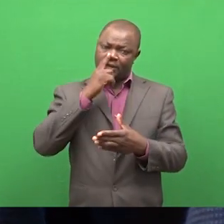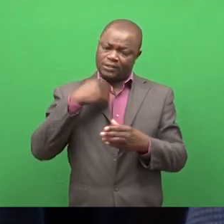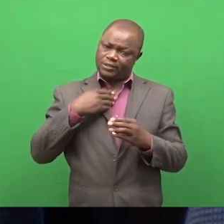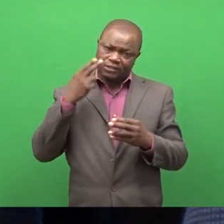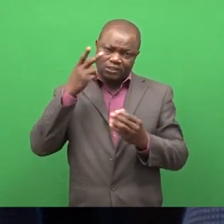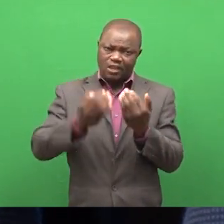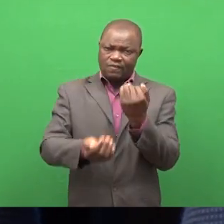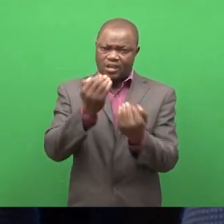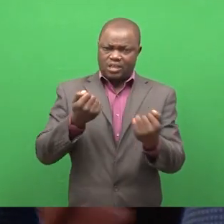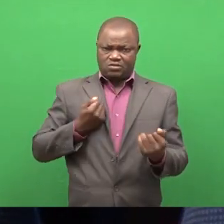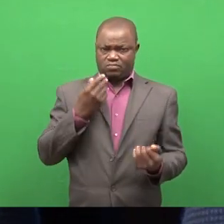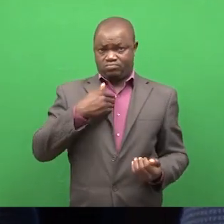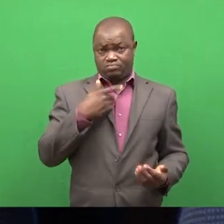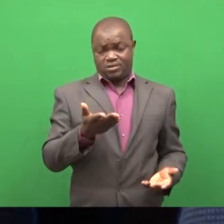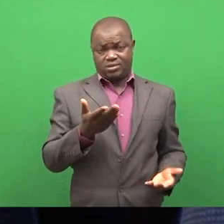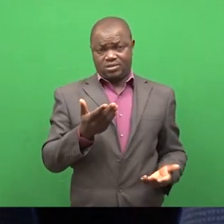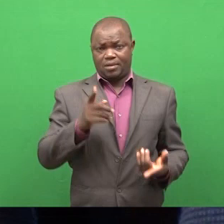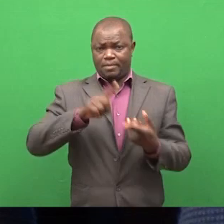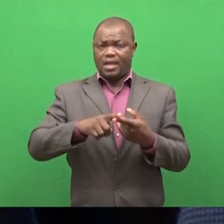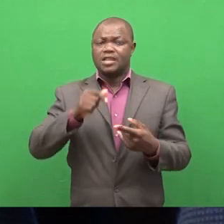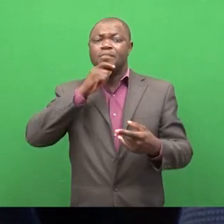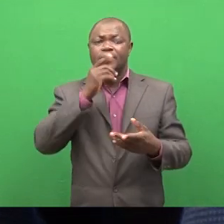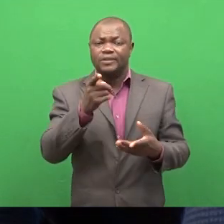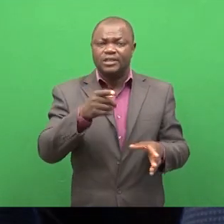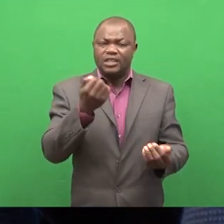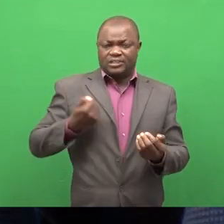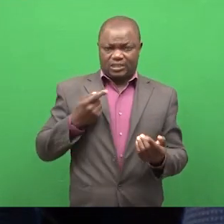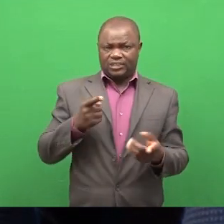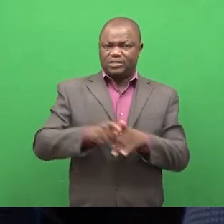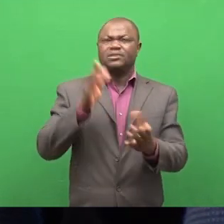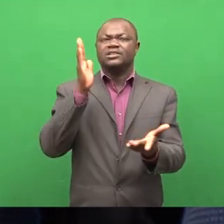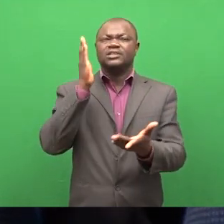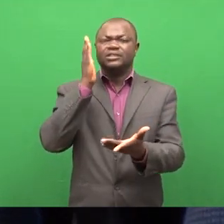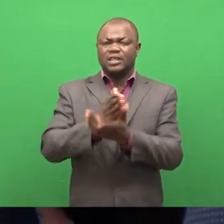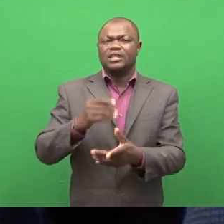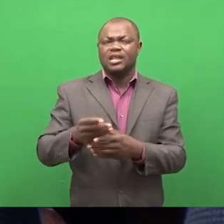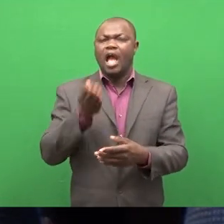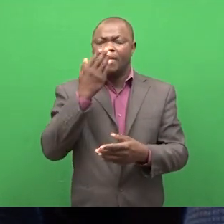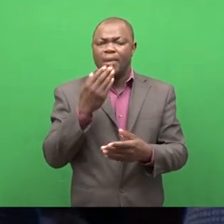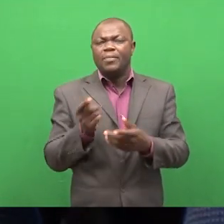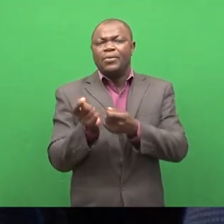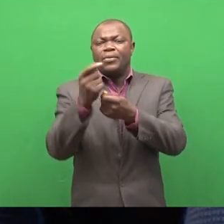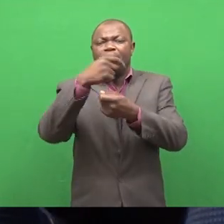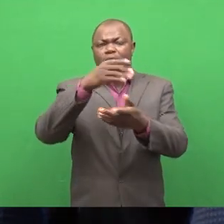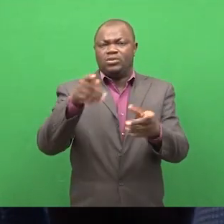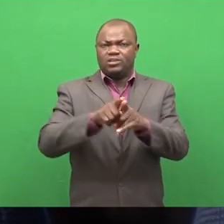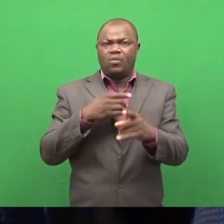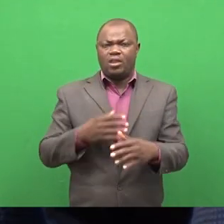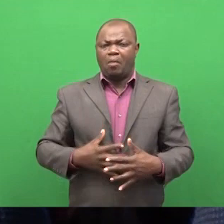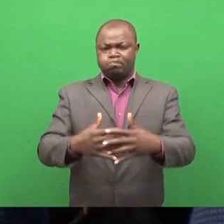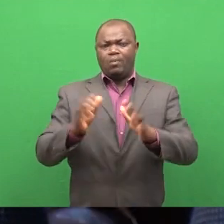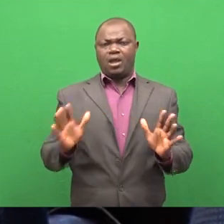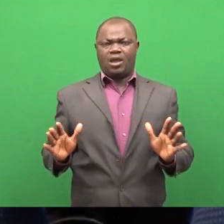vedu vechisikanava nevechikomana vacho. Vechisikanava vakutonwa mapiritsi ekudzivirira nhumbu. Asiri kuziya kuti